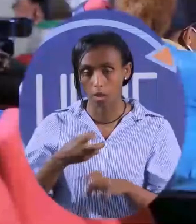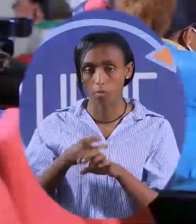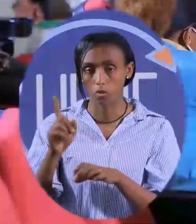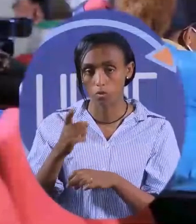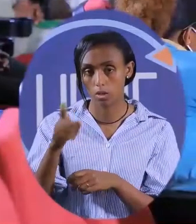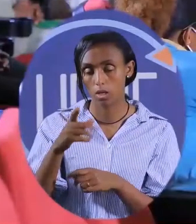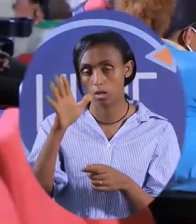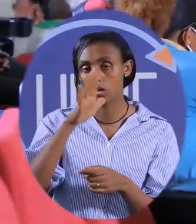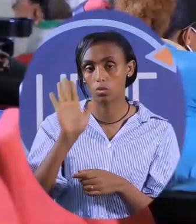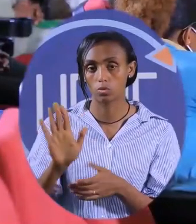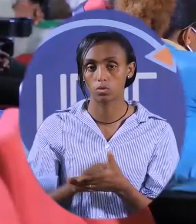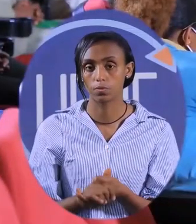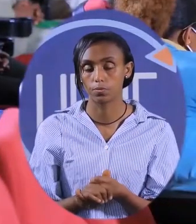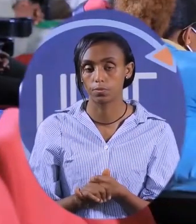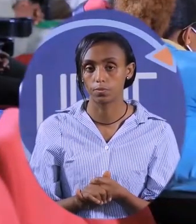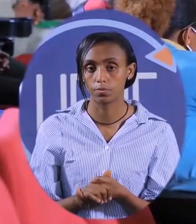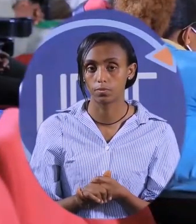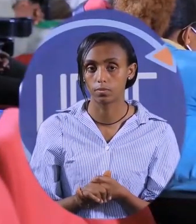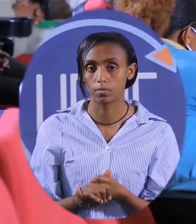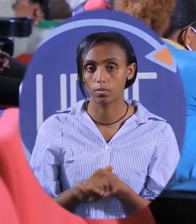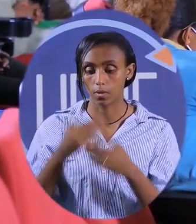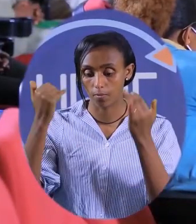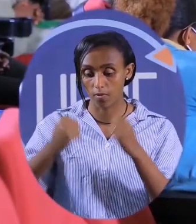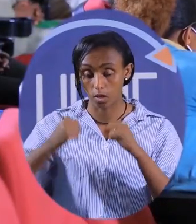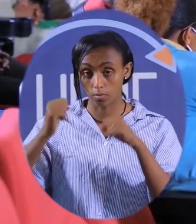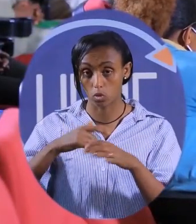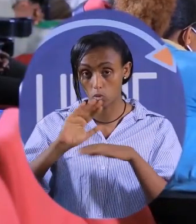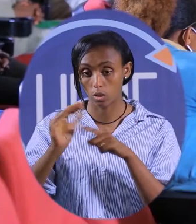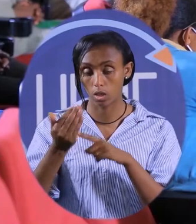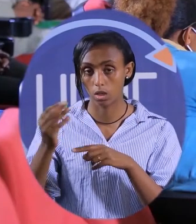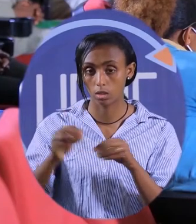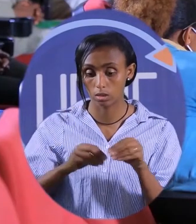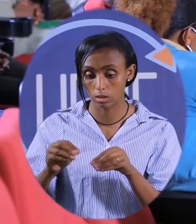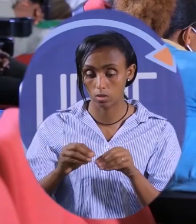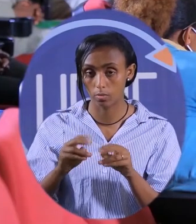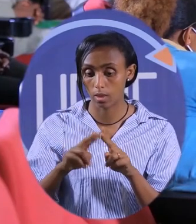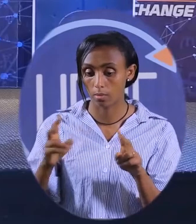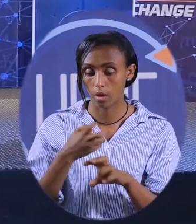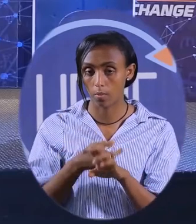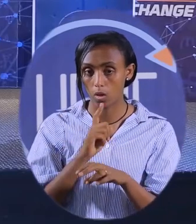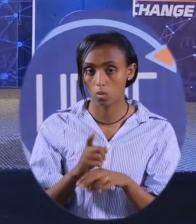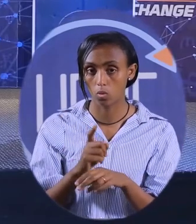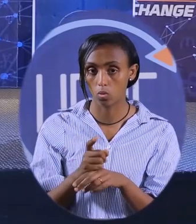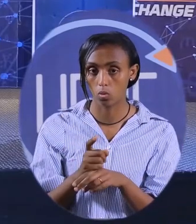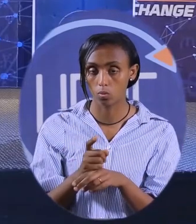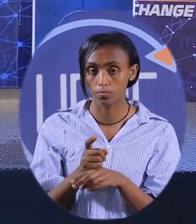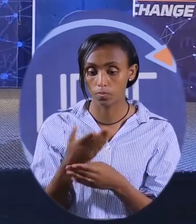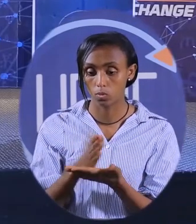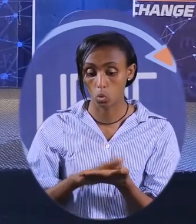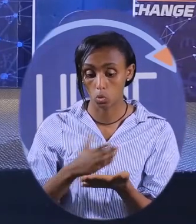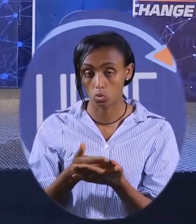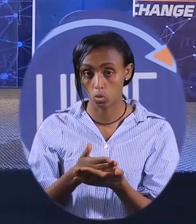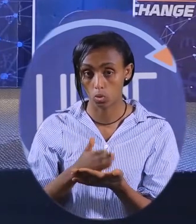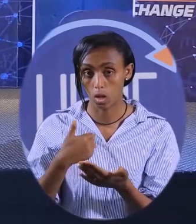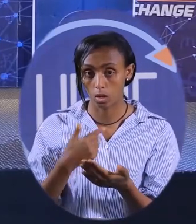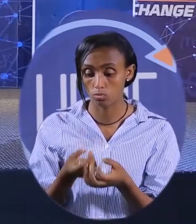እንደሆነ ለእናቶች እንትኑ የሚፋቅበት ሁኔታ ፕሮሰሲንግ በጣም አድካሚ ነው። ቆጮዋ እስከምንበላት ድረስ